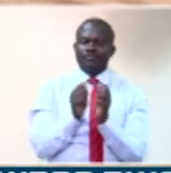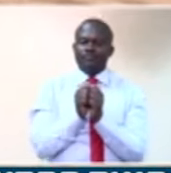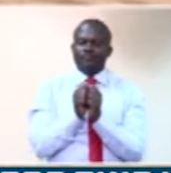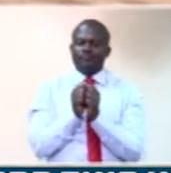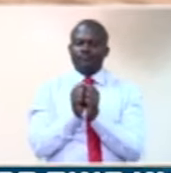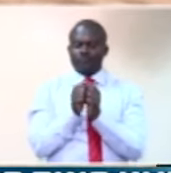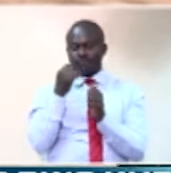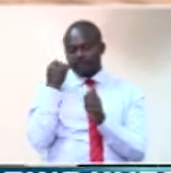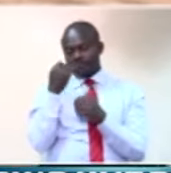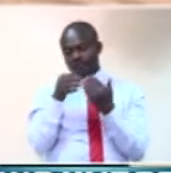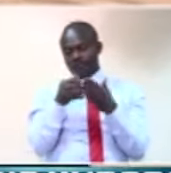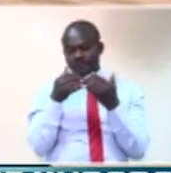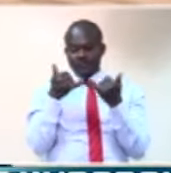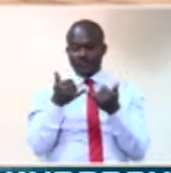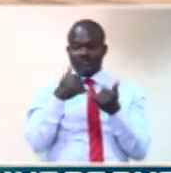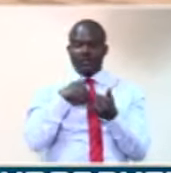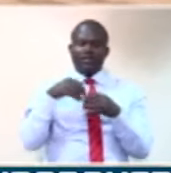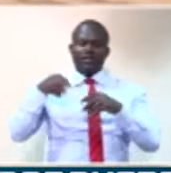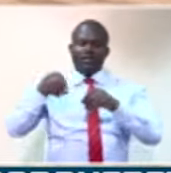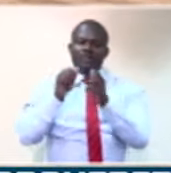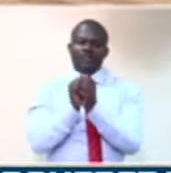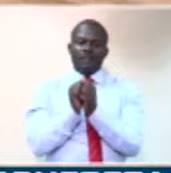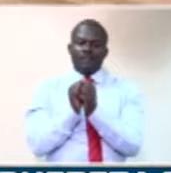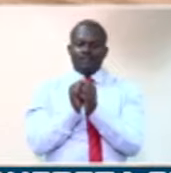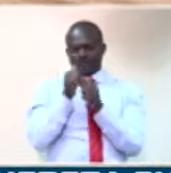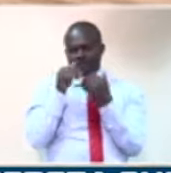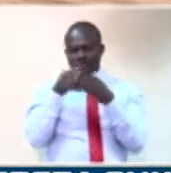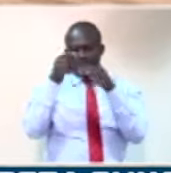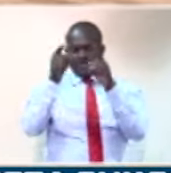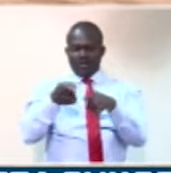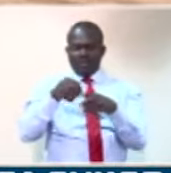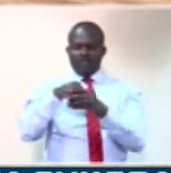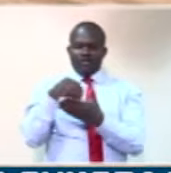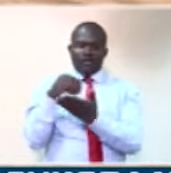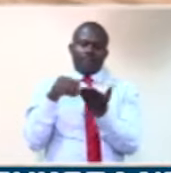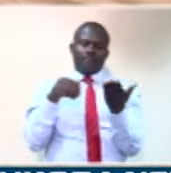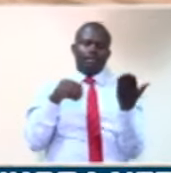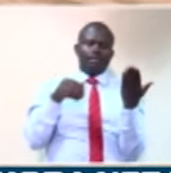Kuba wenda niba mfite ifumbire iyo ngeza kuri uwo murima